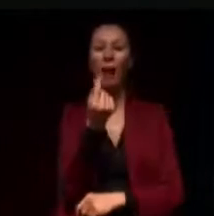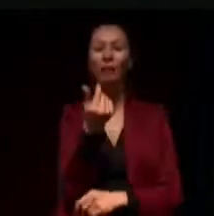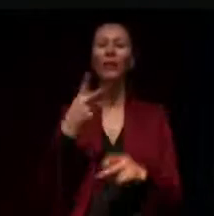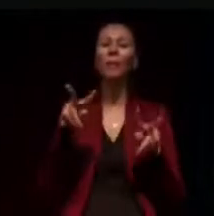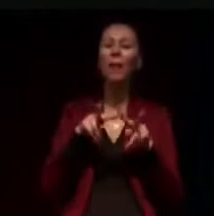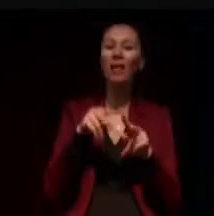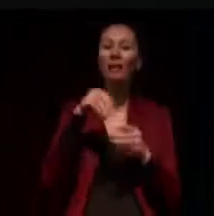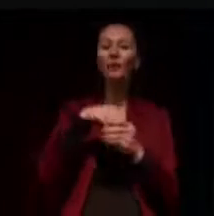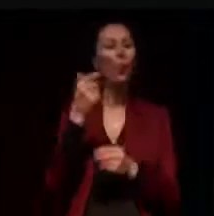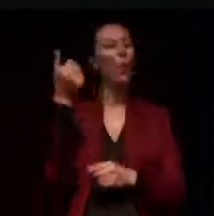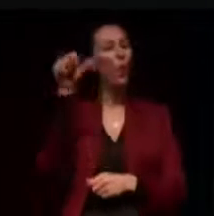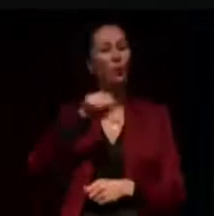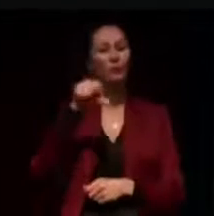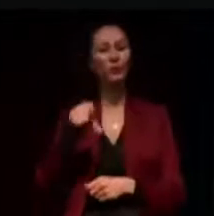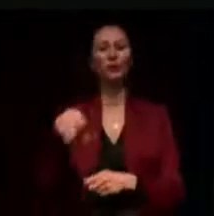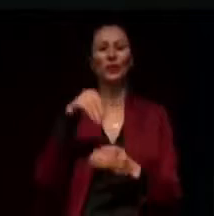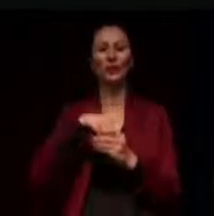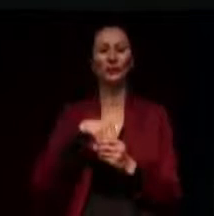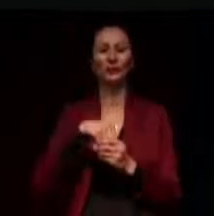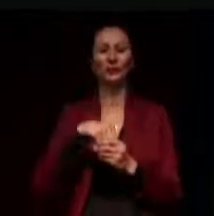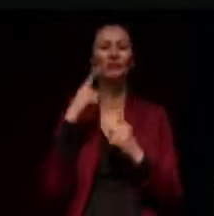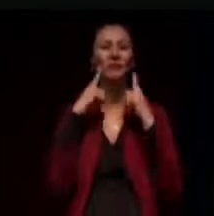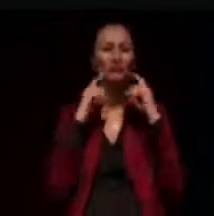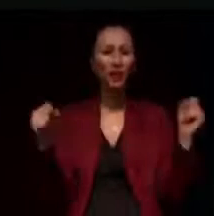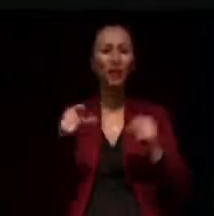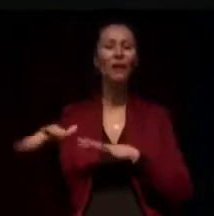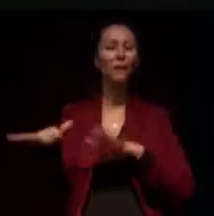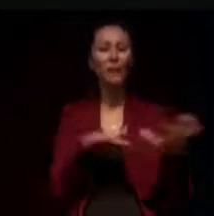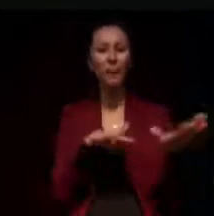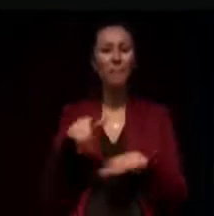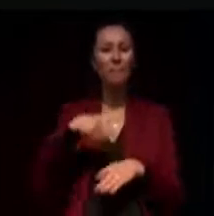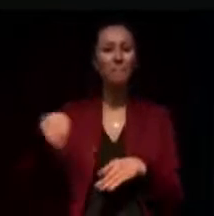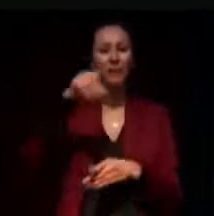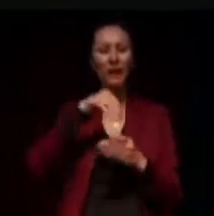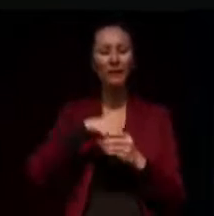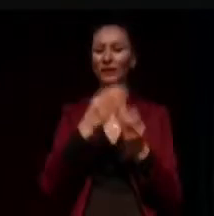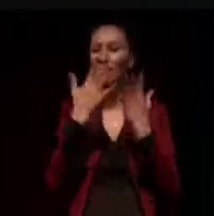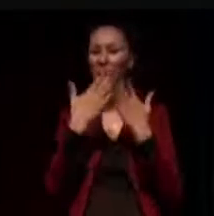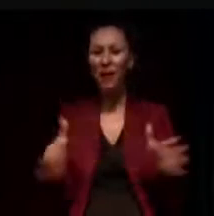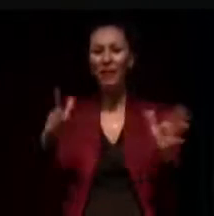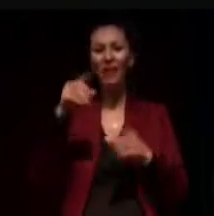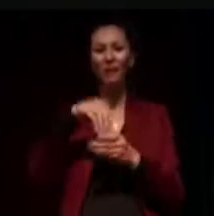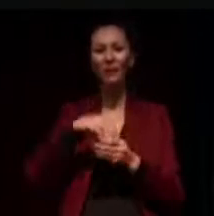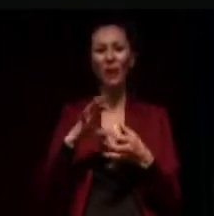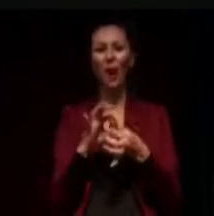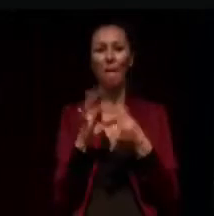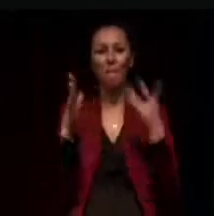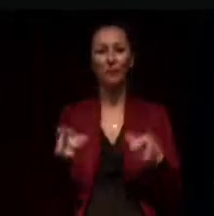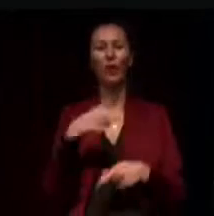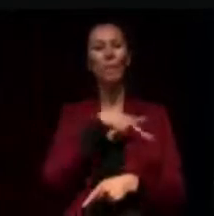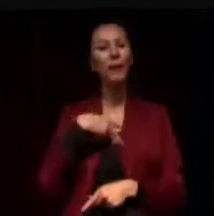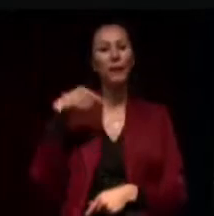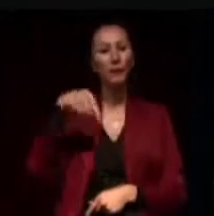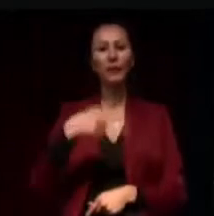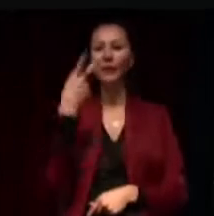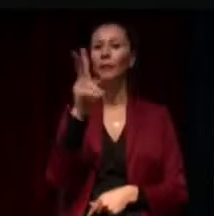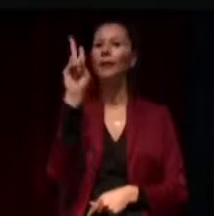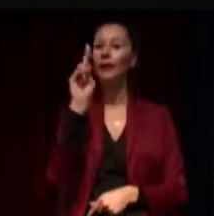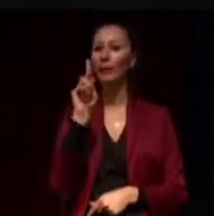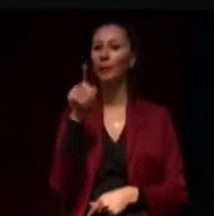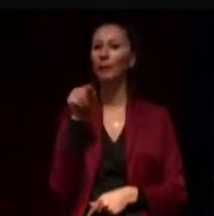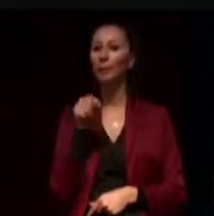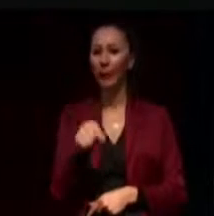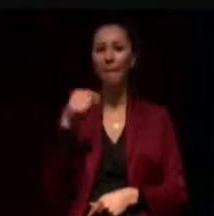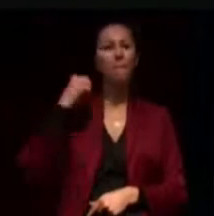ve manevi olarak olumsuz yönde etkilenmiş olup depremin olumsuz etkilerini bertaraf etmek amacıyla belediyemiz